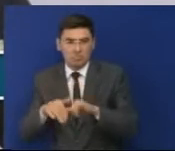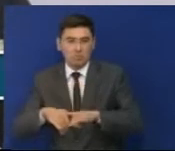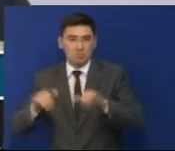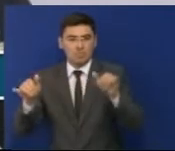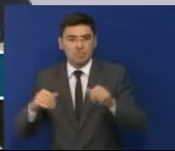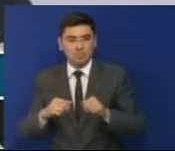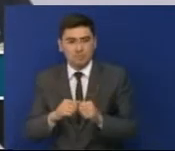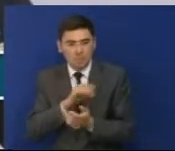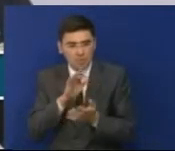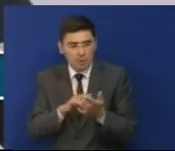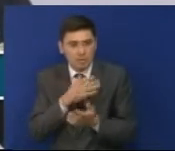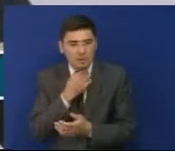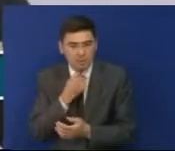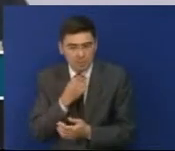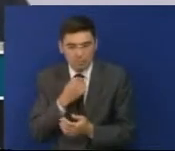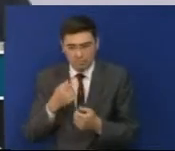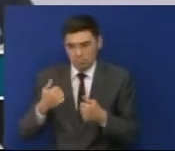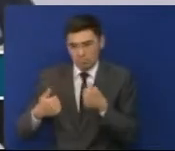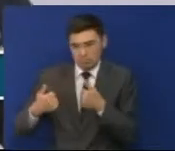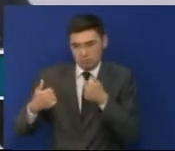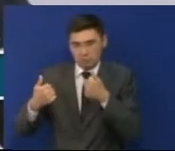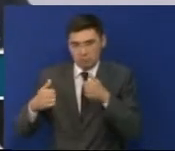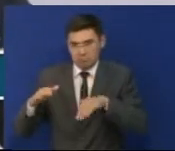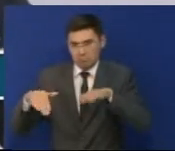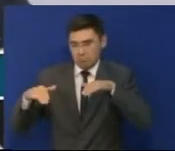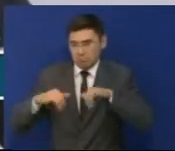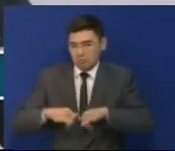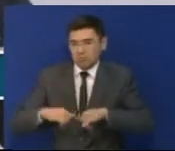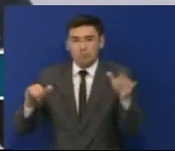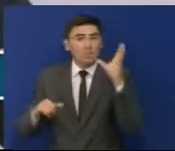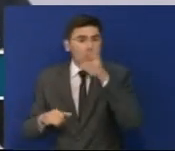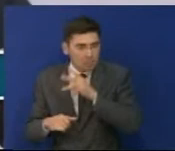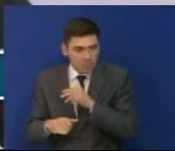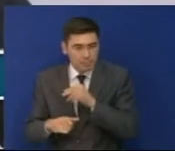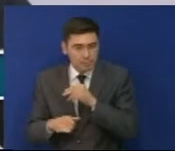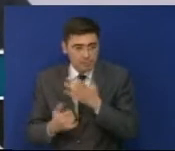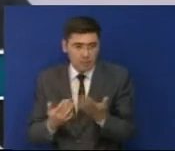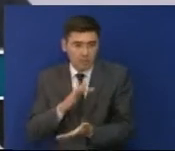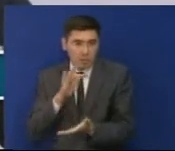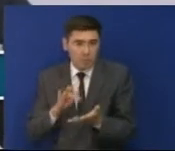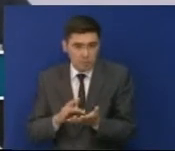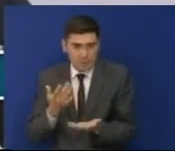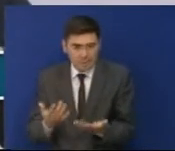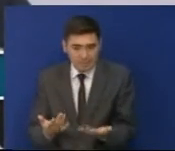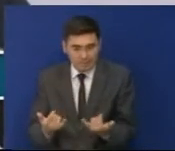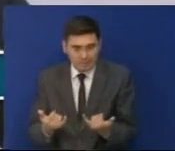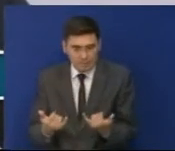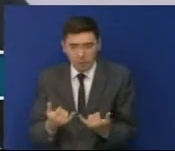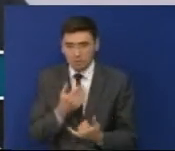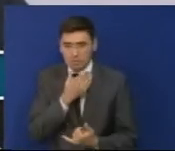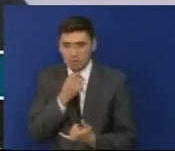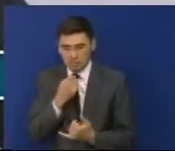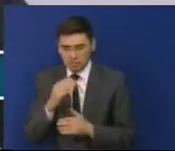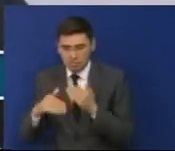Семейліктер әрқашан бәсекеге қабілетті. Облыс бойынша бәсекелестік ортаны құруға жет. Яғни, егер Семей қазір жылдамдататын болса, онда